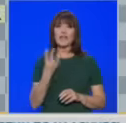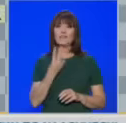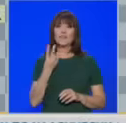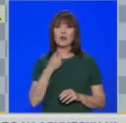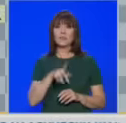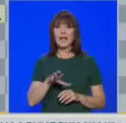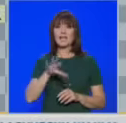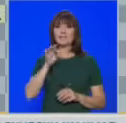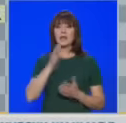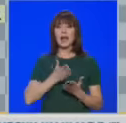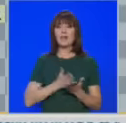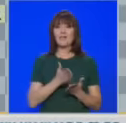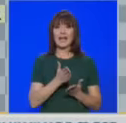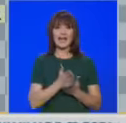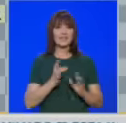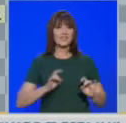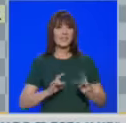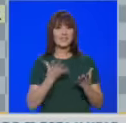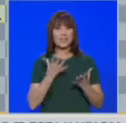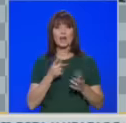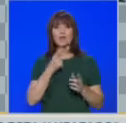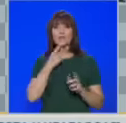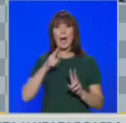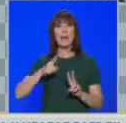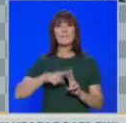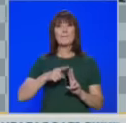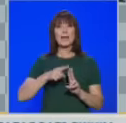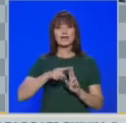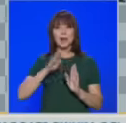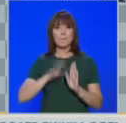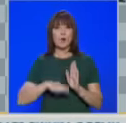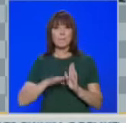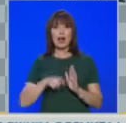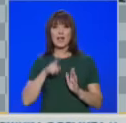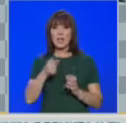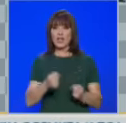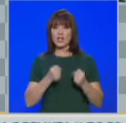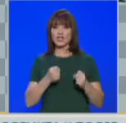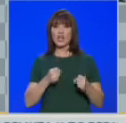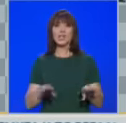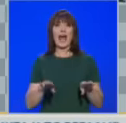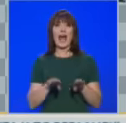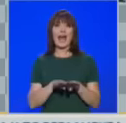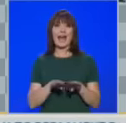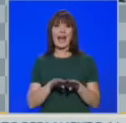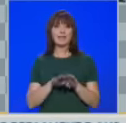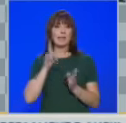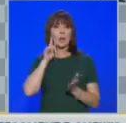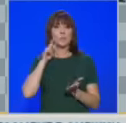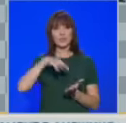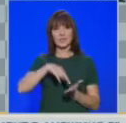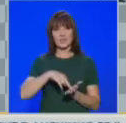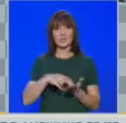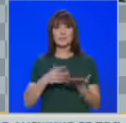избра да играе вариант, от който от самото начало без пешка по-малко. Българката дълго време държеше равна позиция, но Фенчпила допусна грешка и се предаде